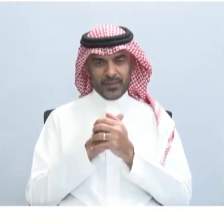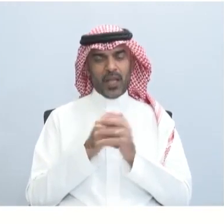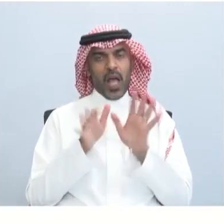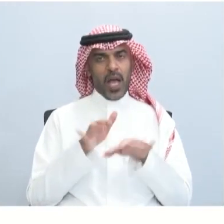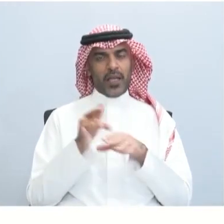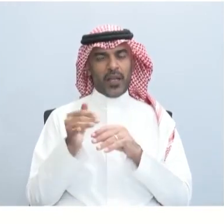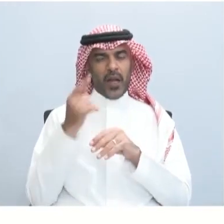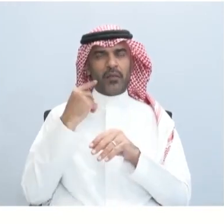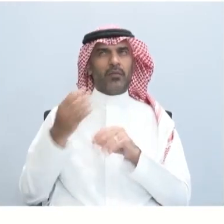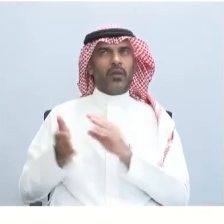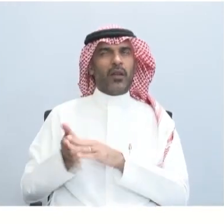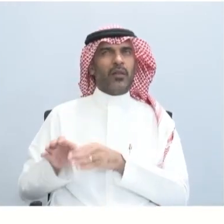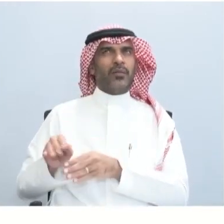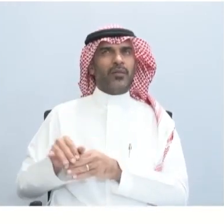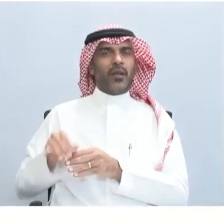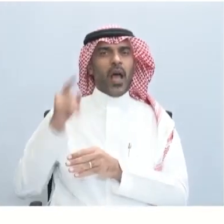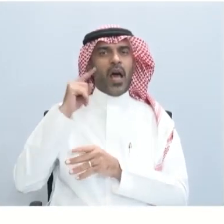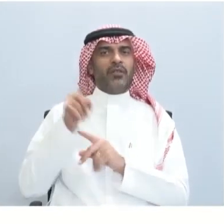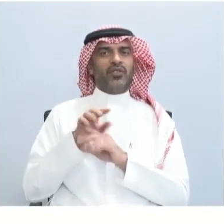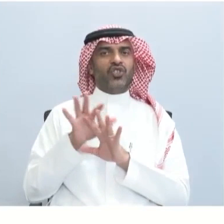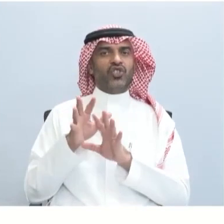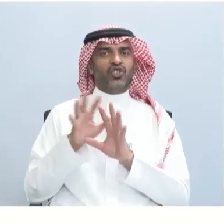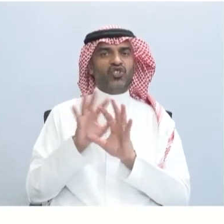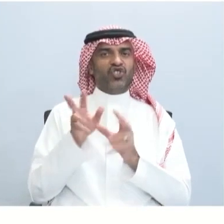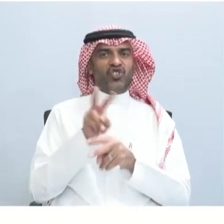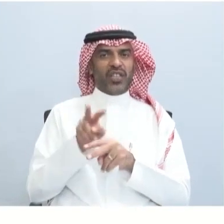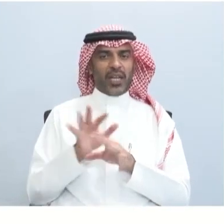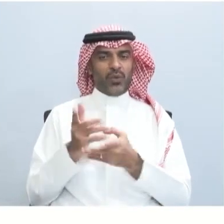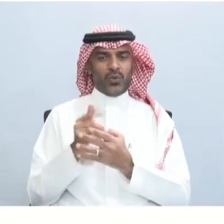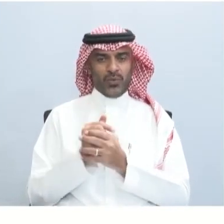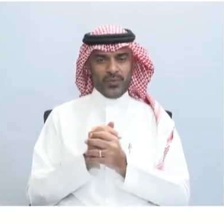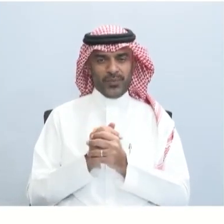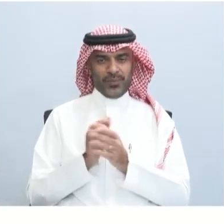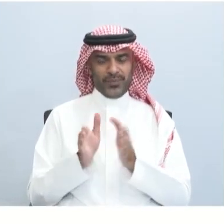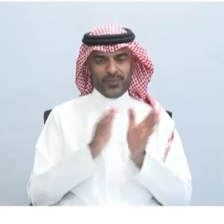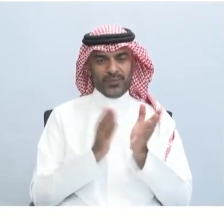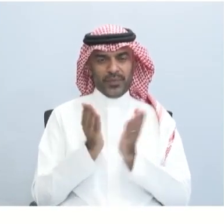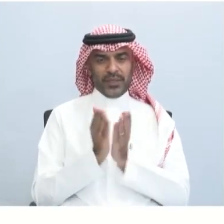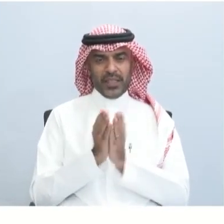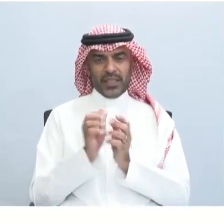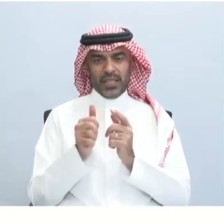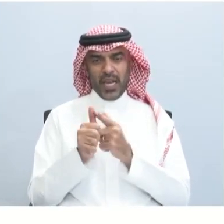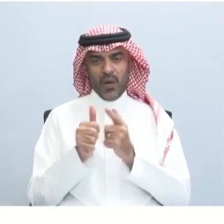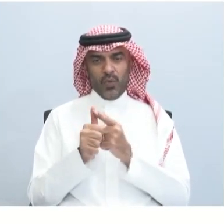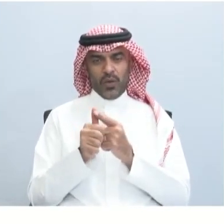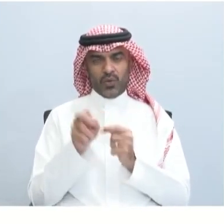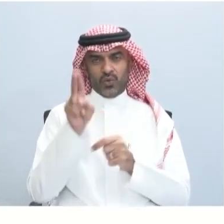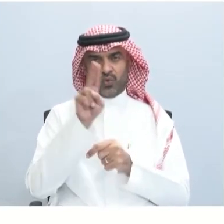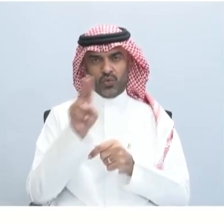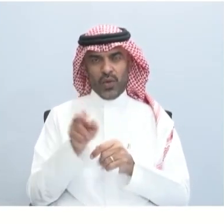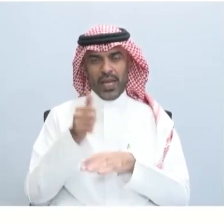كذلك يستطيع ان نحدد الشكل الدرس الاول السؤال الاساسي